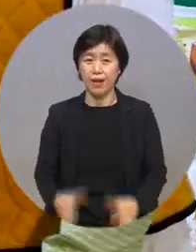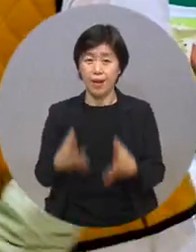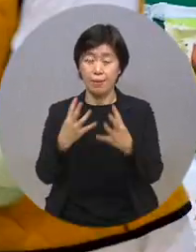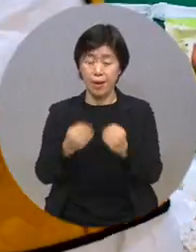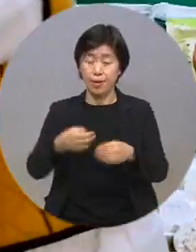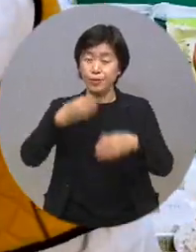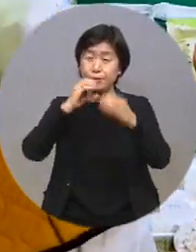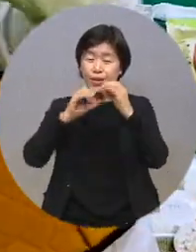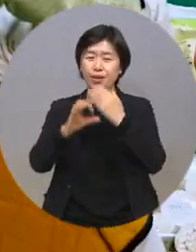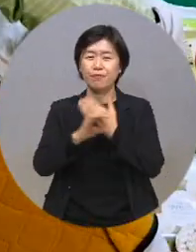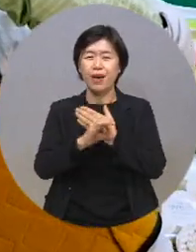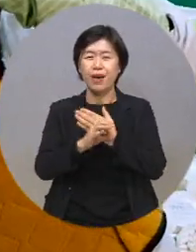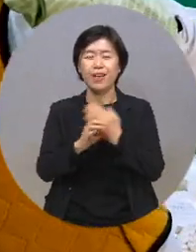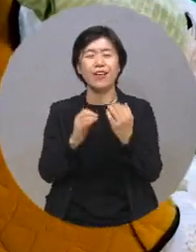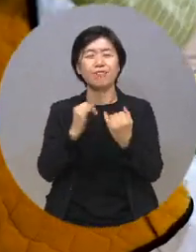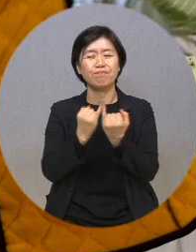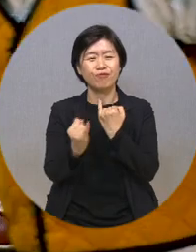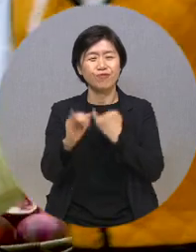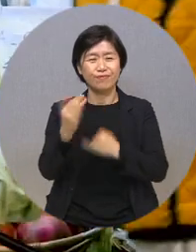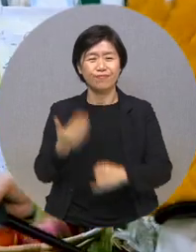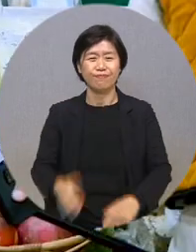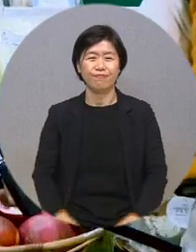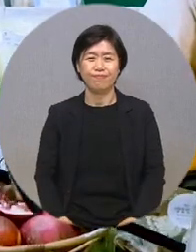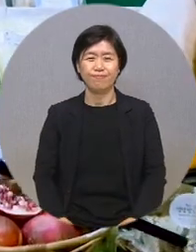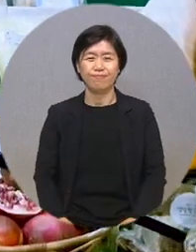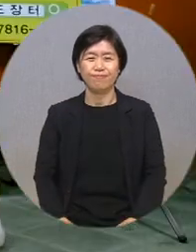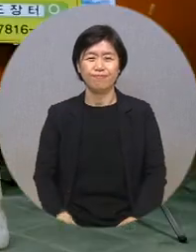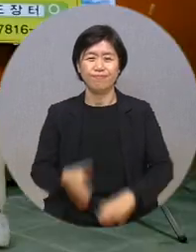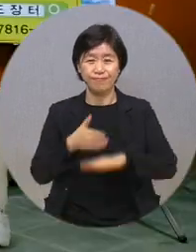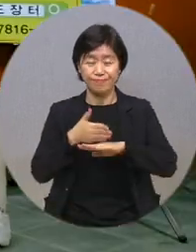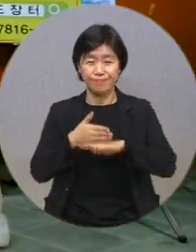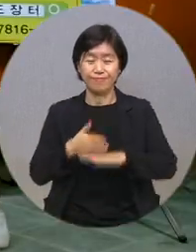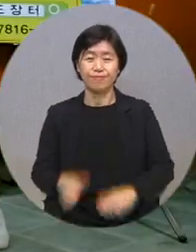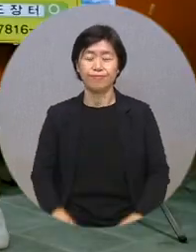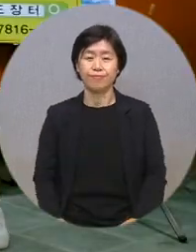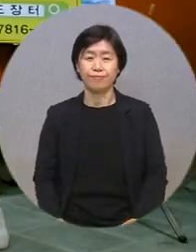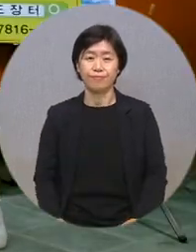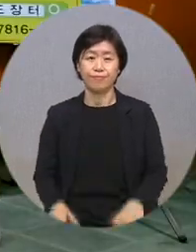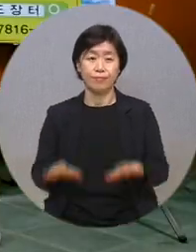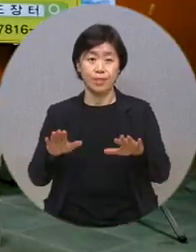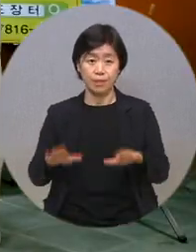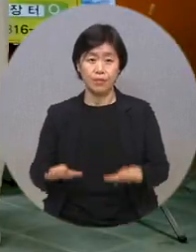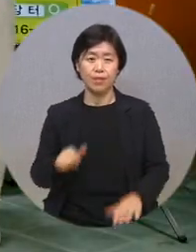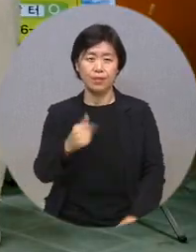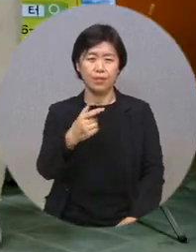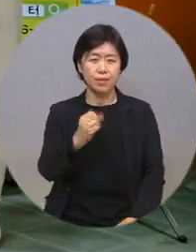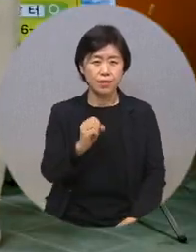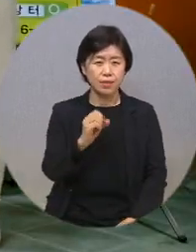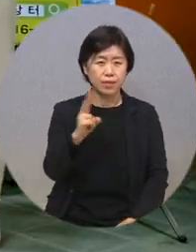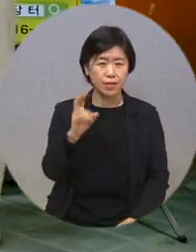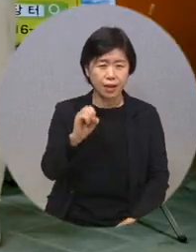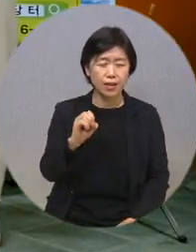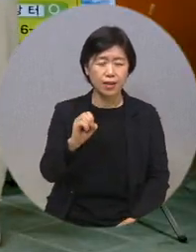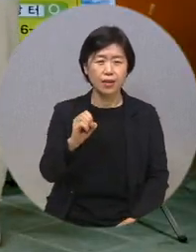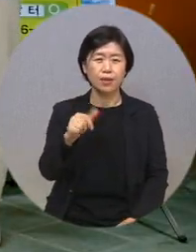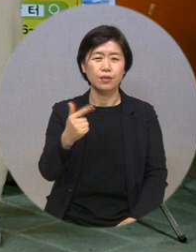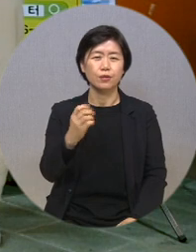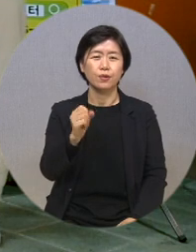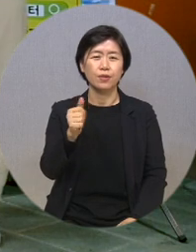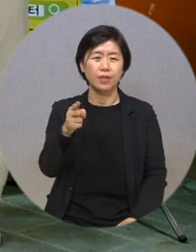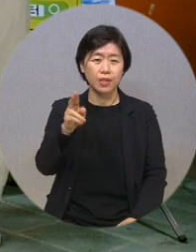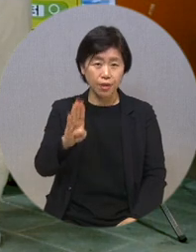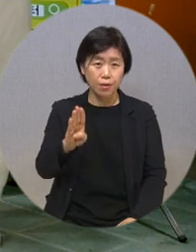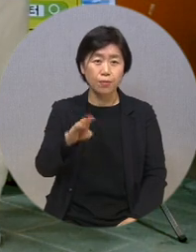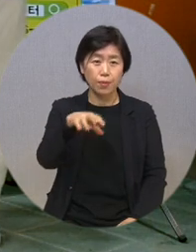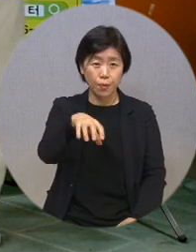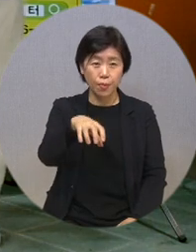네, 네 감사합니다. 손경희 대표셨어요. 자 이번에는 흥향농협 미국 종합처리장에서 나오셨습니다.